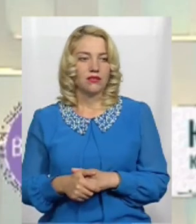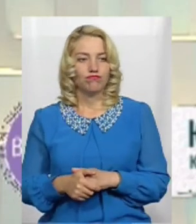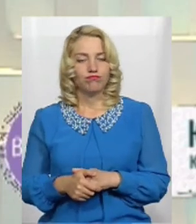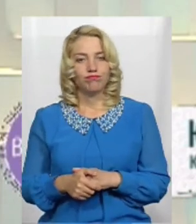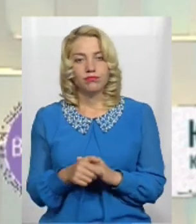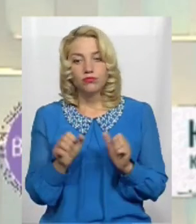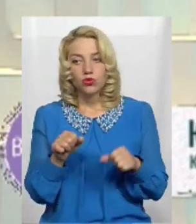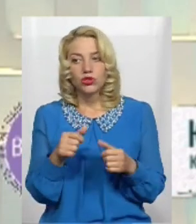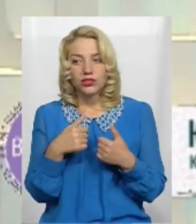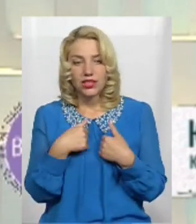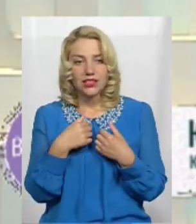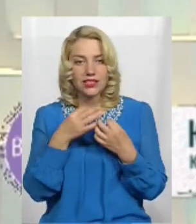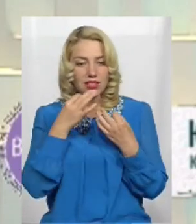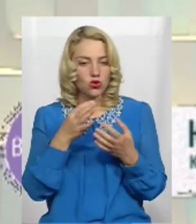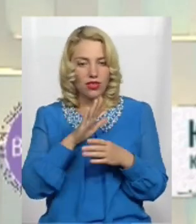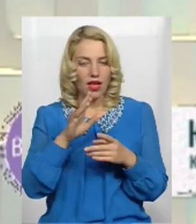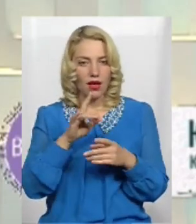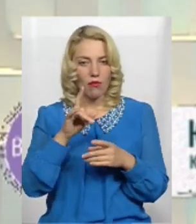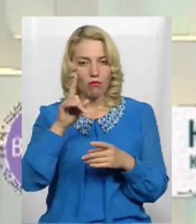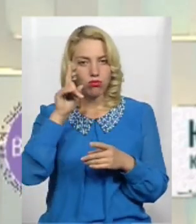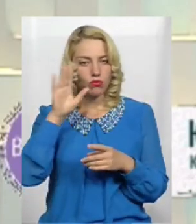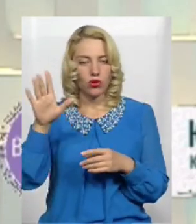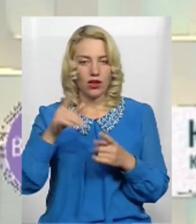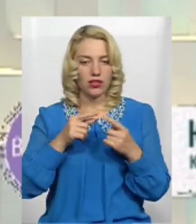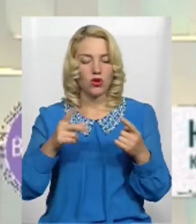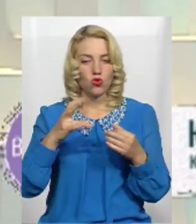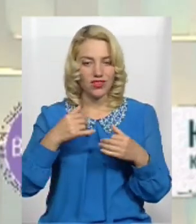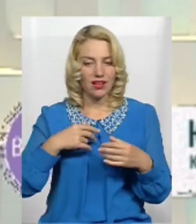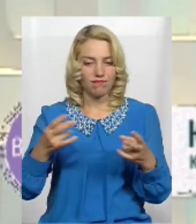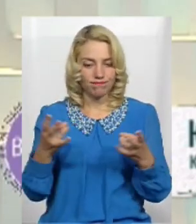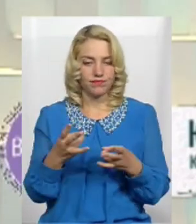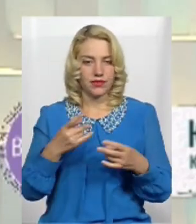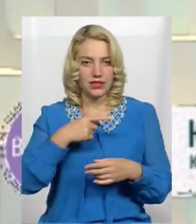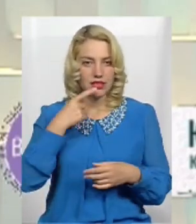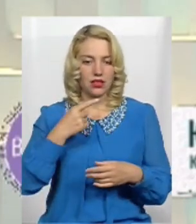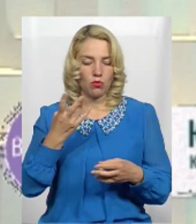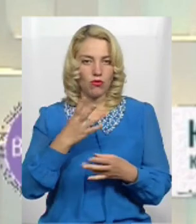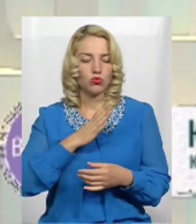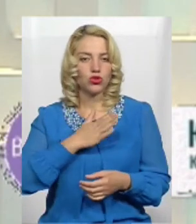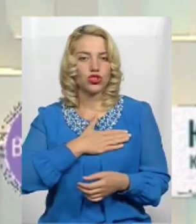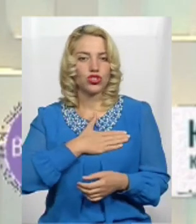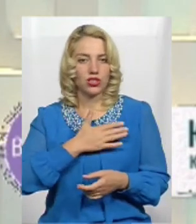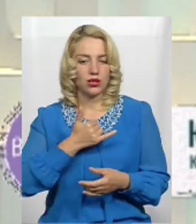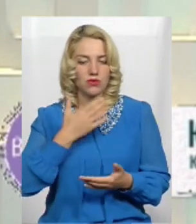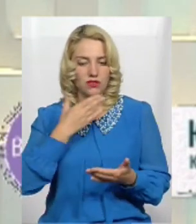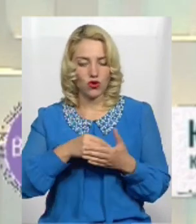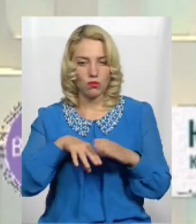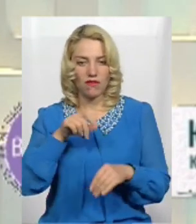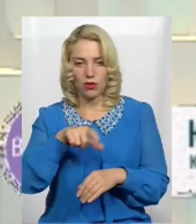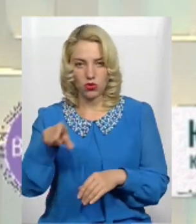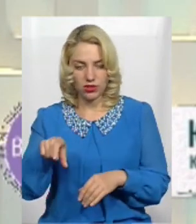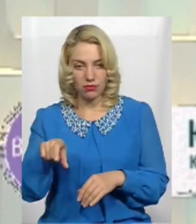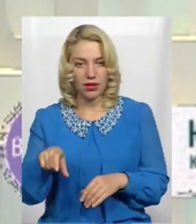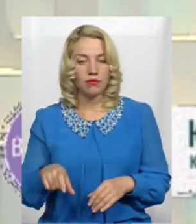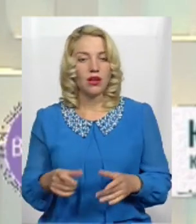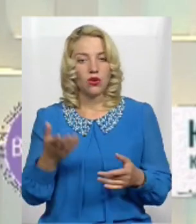можливо, скажу певні непопулярні речі, але я мушу це сказати, я мушу бути щирим з своїми виборцями.